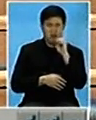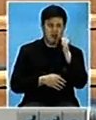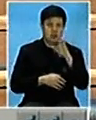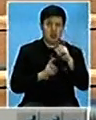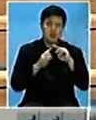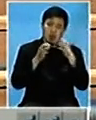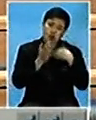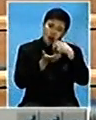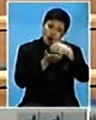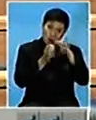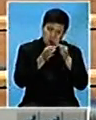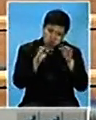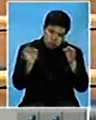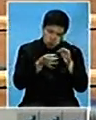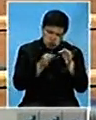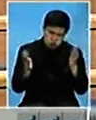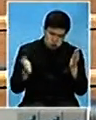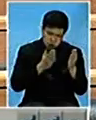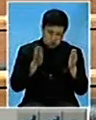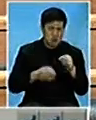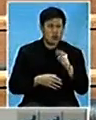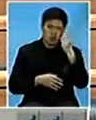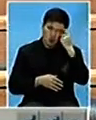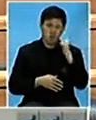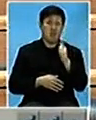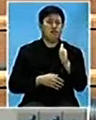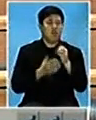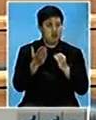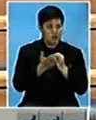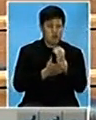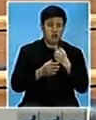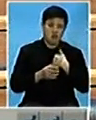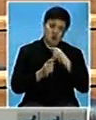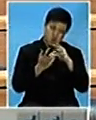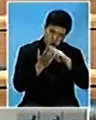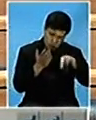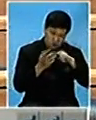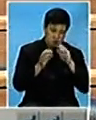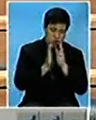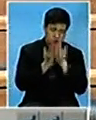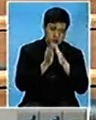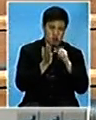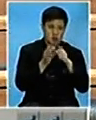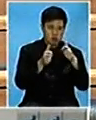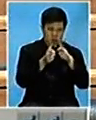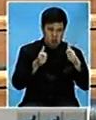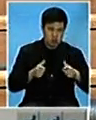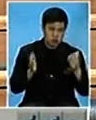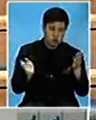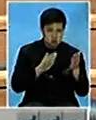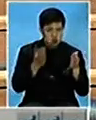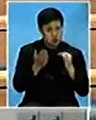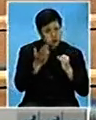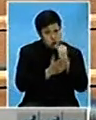เนื้อหาในรายงานเนี่ยผมว่าได้นะครับเราก็ควรจะมีการวิจารณ์ในเนื้อหาในสมุดในรายงานว่ามันถูกผิ